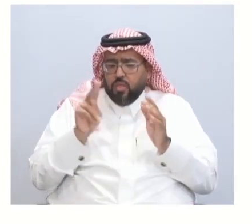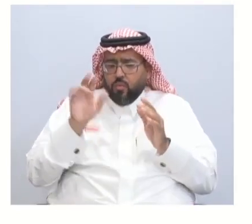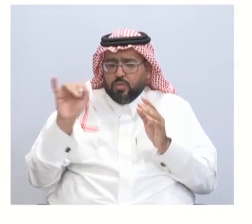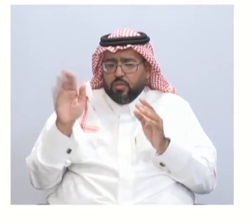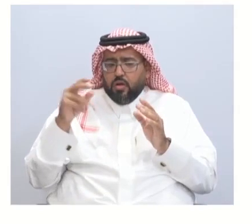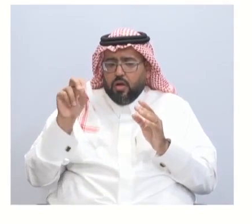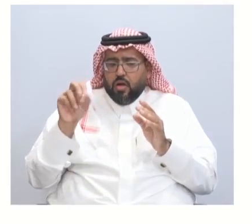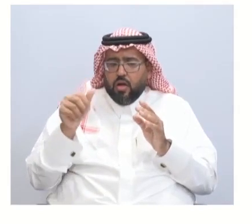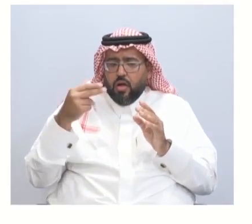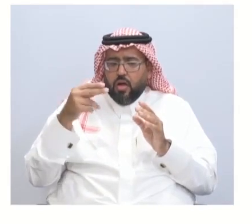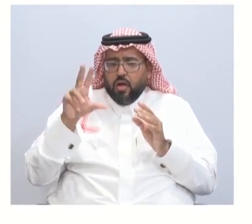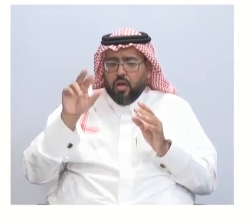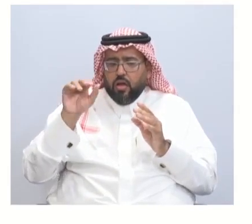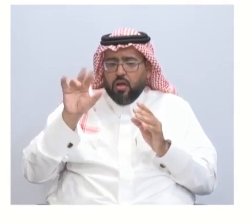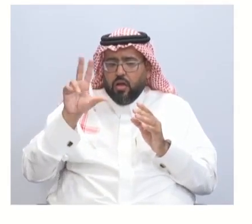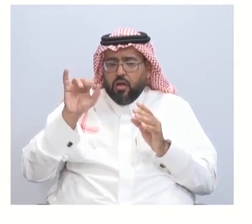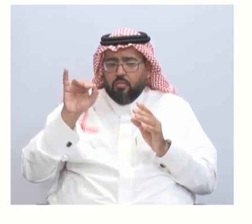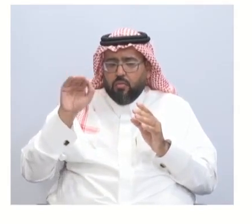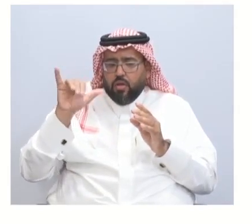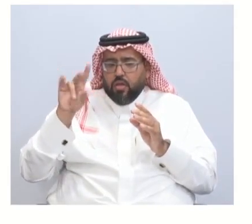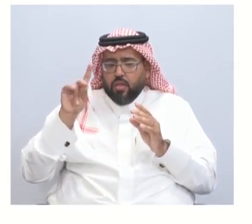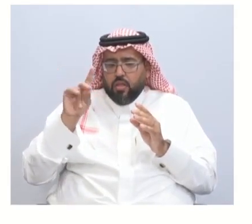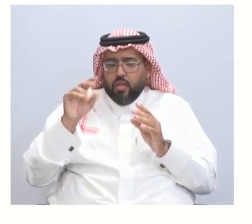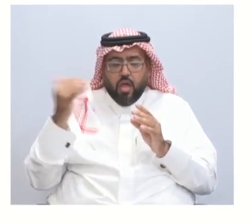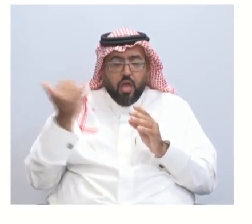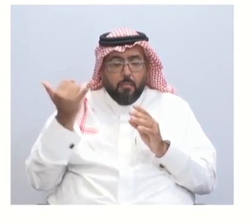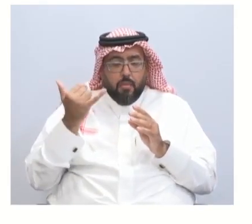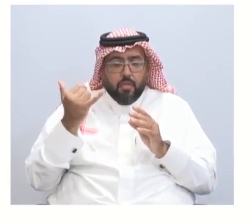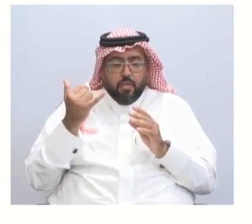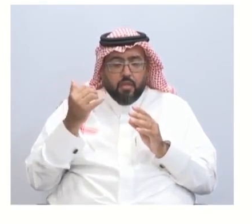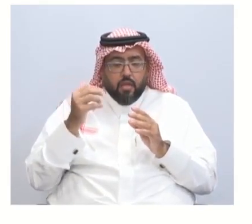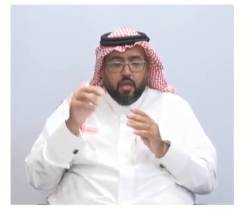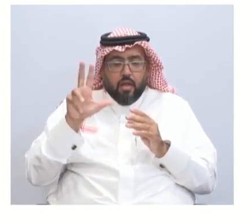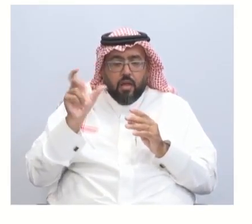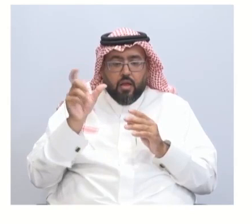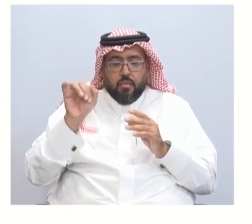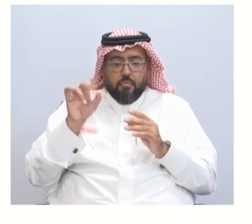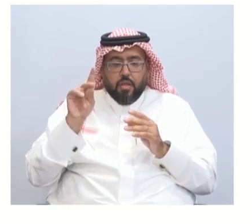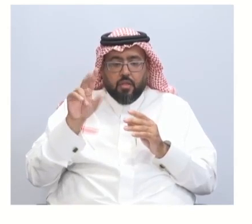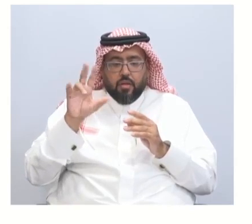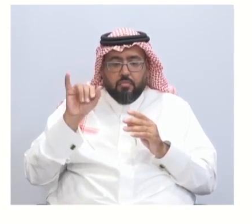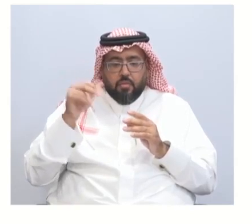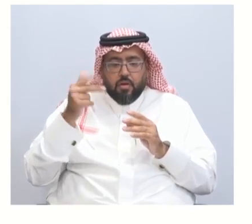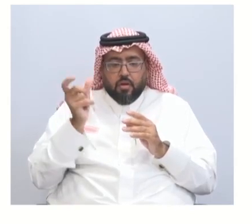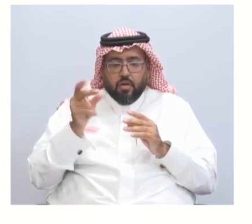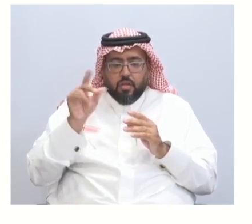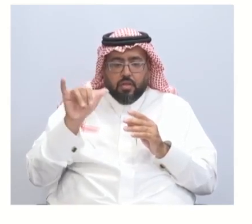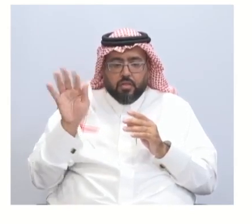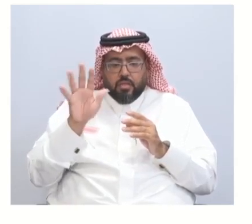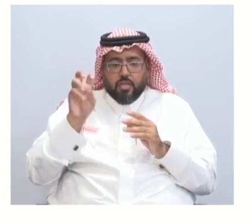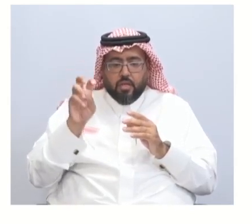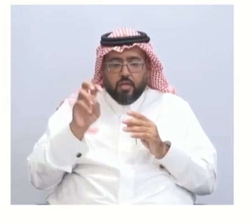المحيط ان توضح او توضحي اهميه الانماط المغناطيسيه في قاع المحيط ان